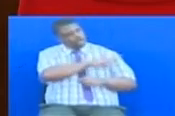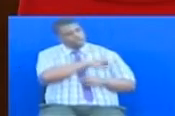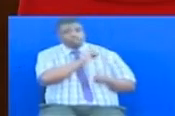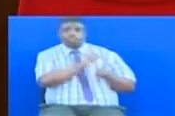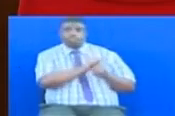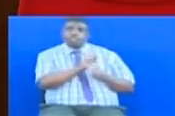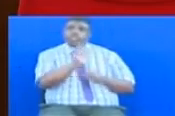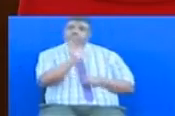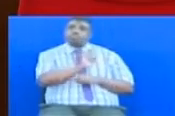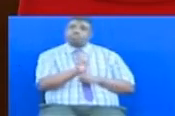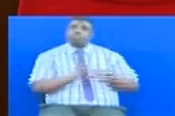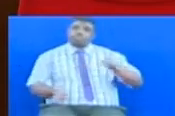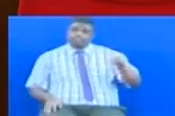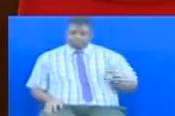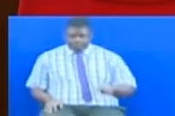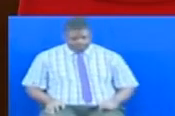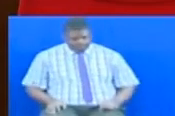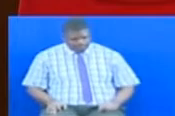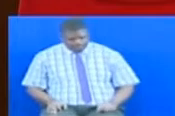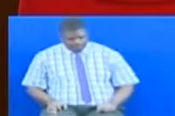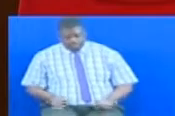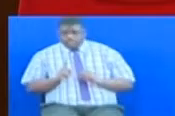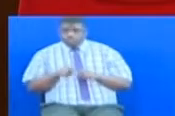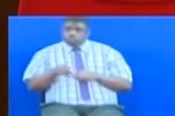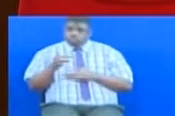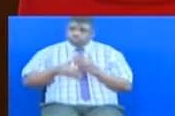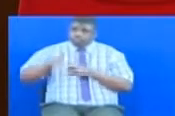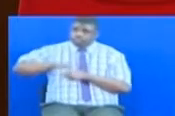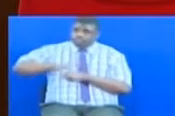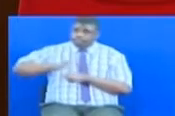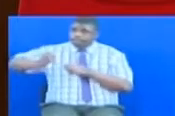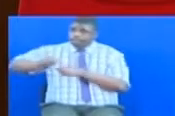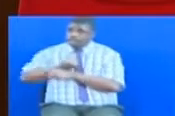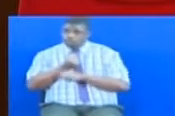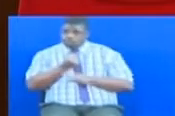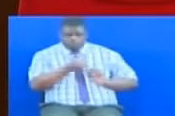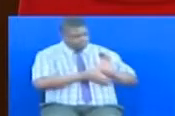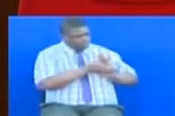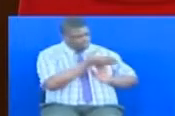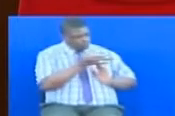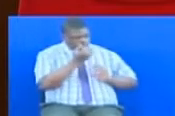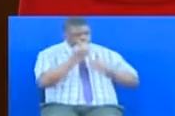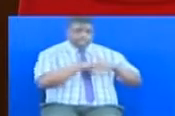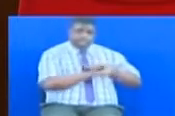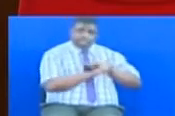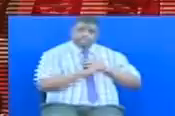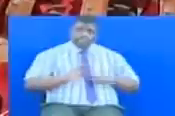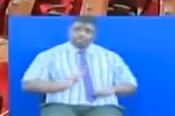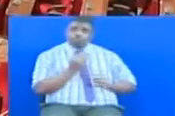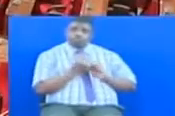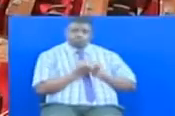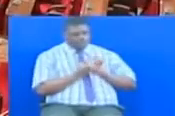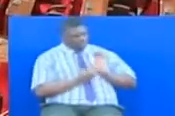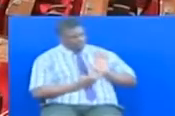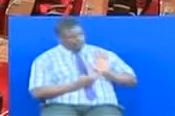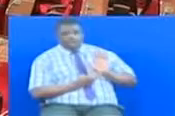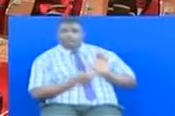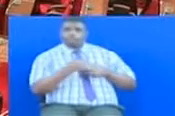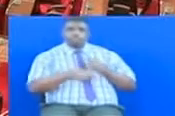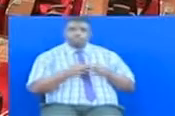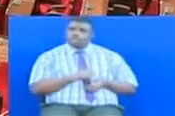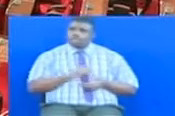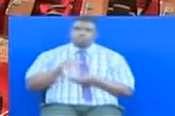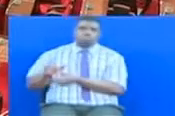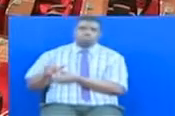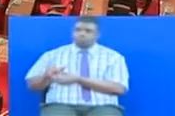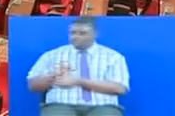Lakini nimeona kuna eneo jingine, yako maeneo mengi, kwa mfano mapato na vyanzo vya ndani bilioni 17 hazikwenda kwenye miradi ya maendeleo katika halmashauri